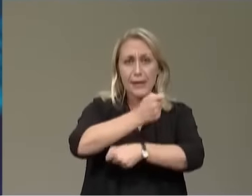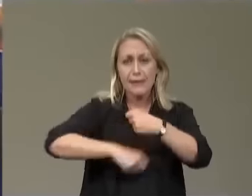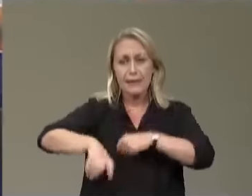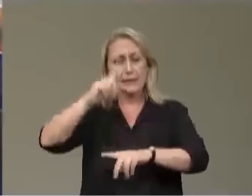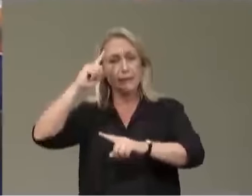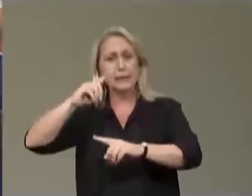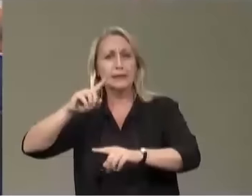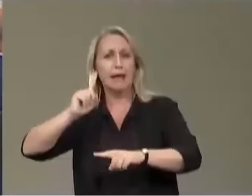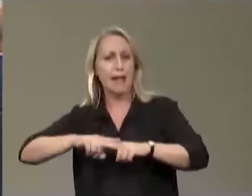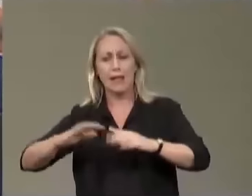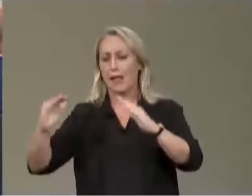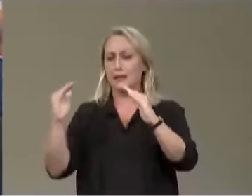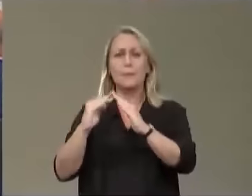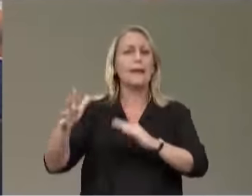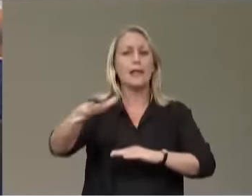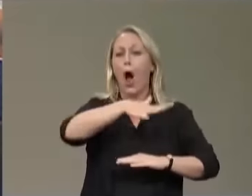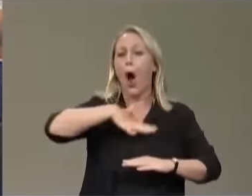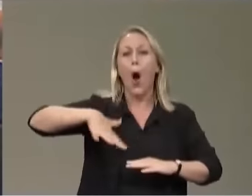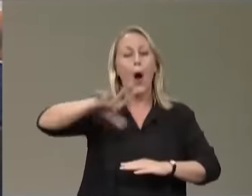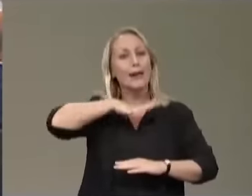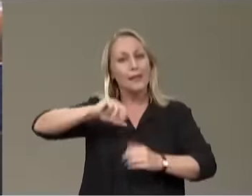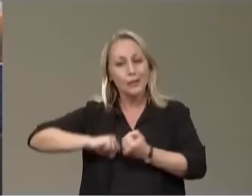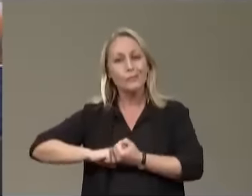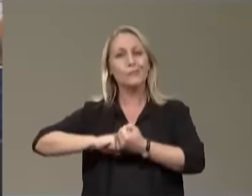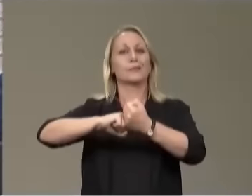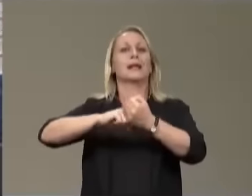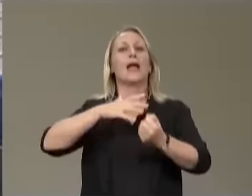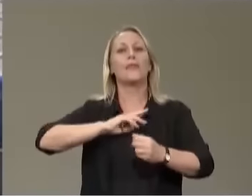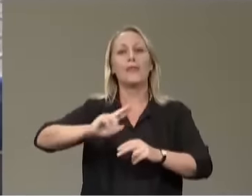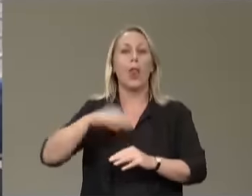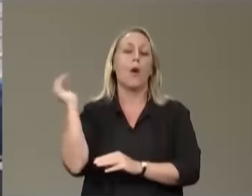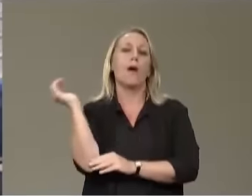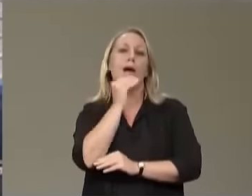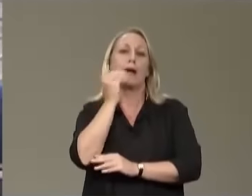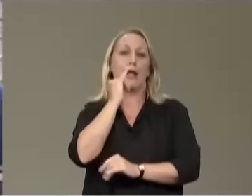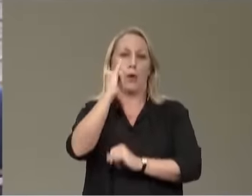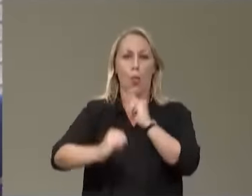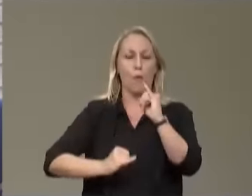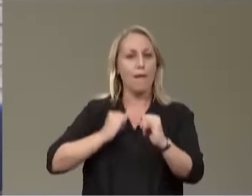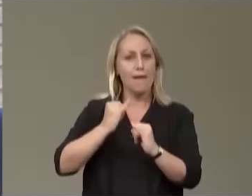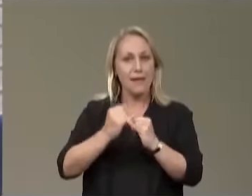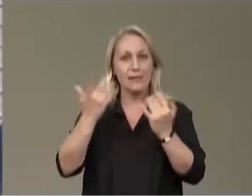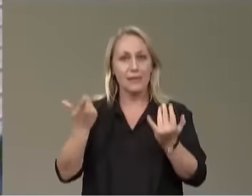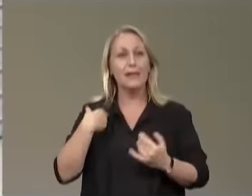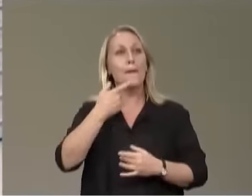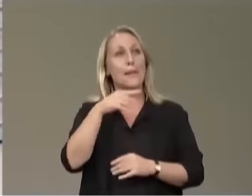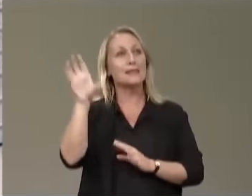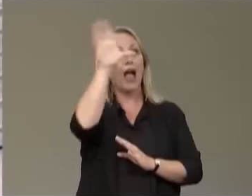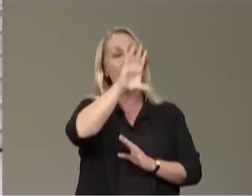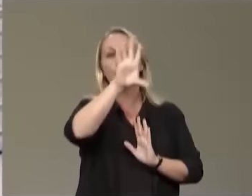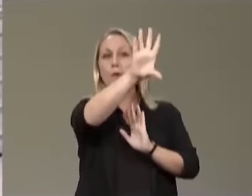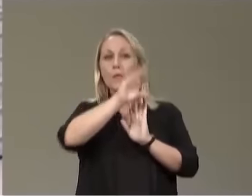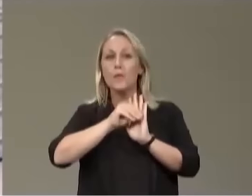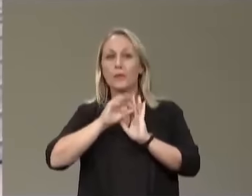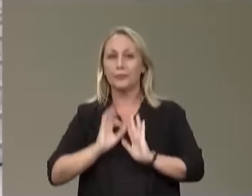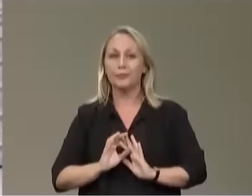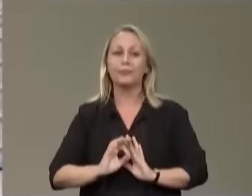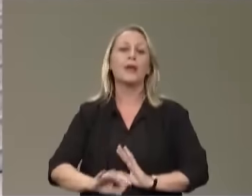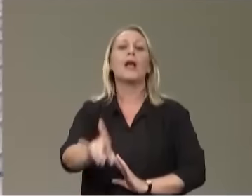νοικοκυριών, αλλά και της στήριξης της ευρυζωνικότητας υψηλών ταχυτήτων. Ταυτόχρονα προσφέρει και